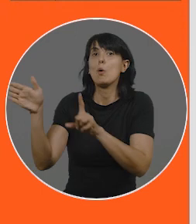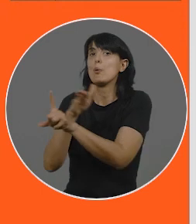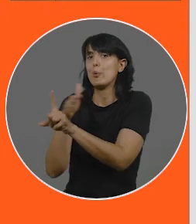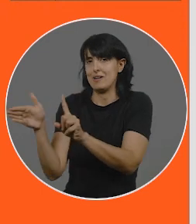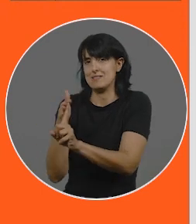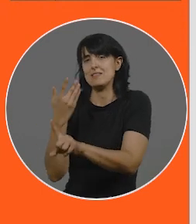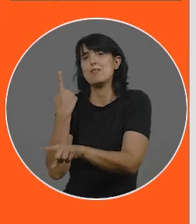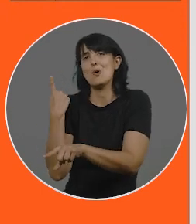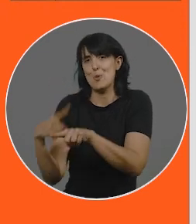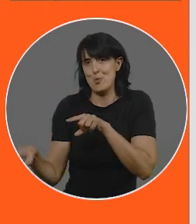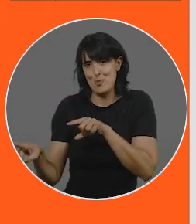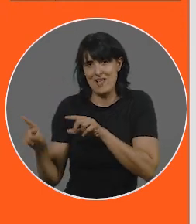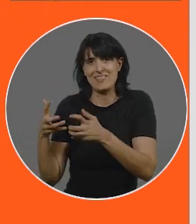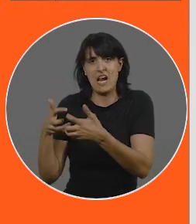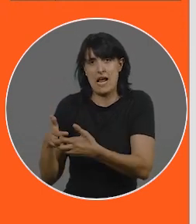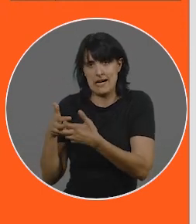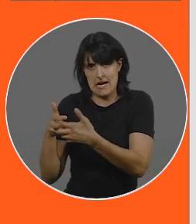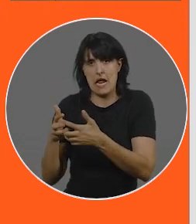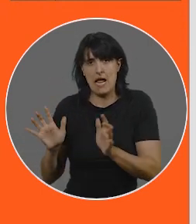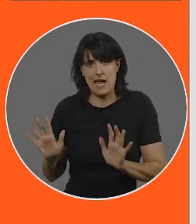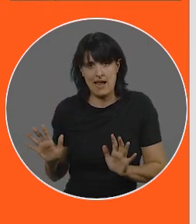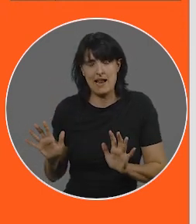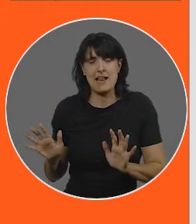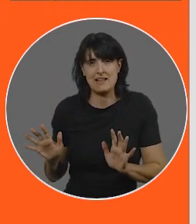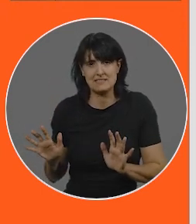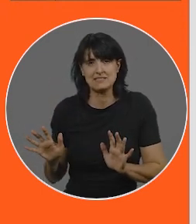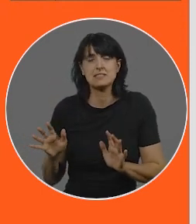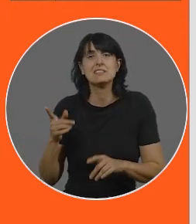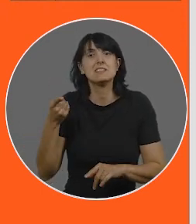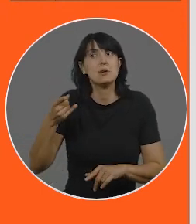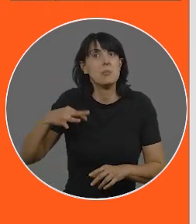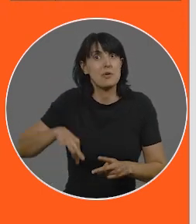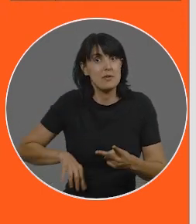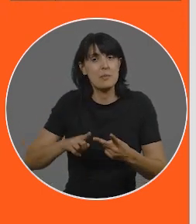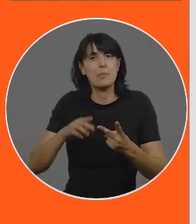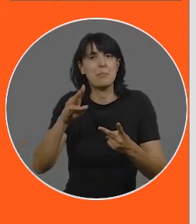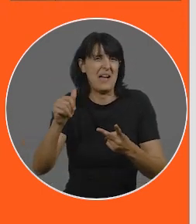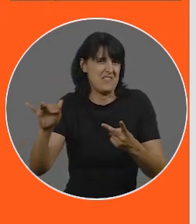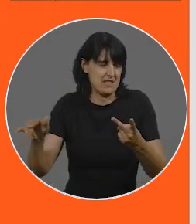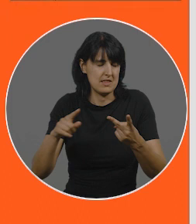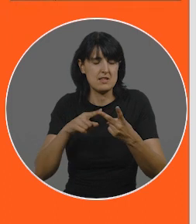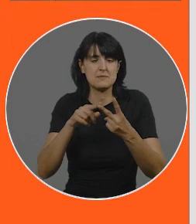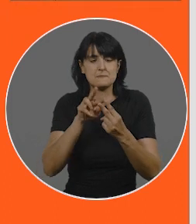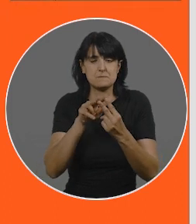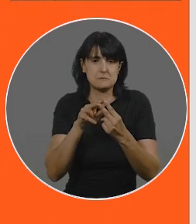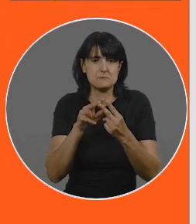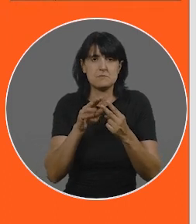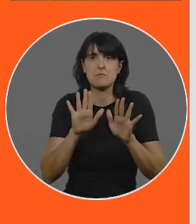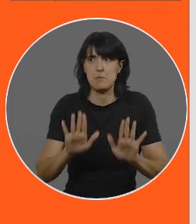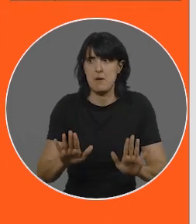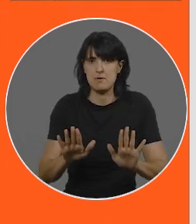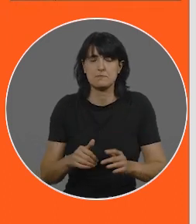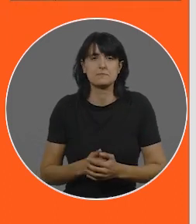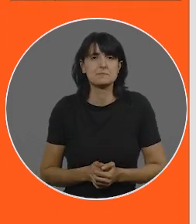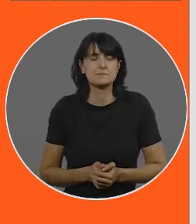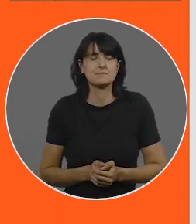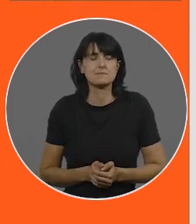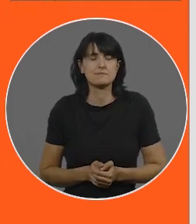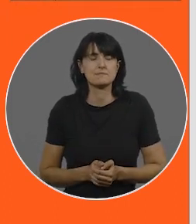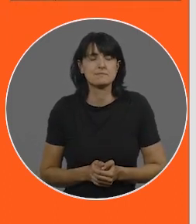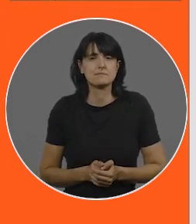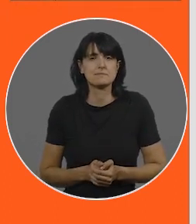no. Ara, corregir-lo és una altra guerra. Llavors, teniu l'Acrobat Professional i teniu el PAVE. Què hem de mirar? Vaig fer una